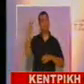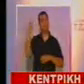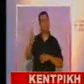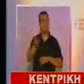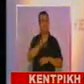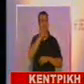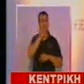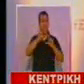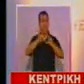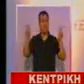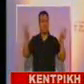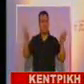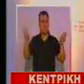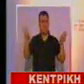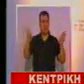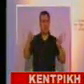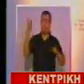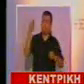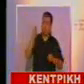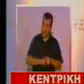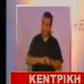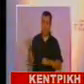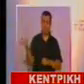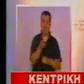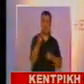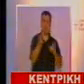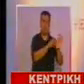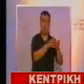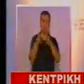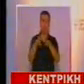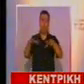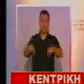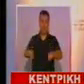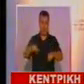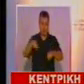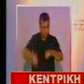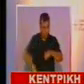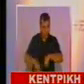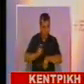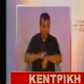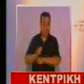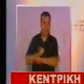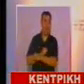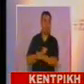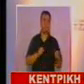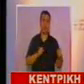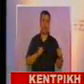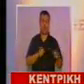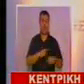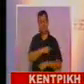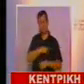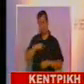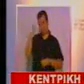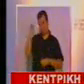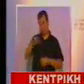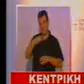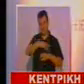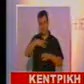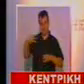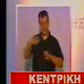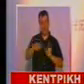σύνθημα «Πέθανε ο δικοματισμός, ήρθε η ώρα της αριστεράς». Η ηγεσία του ΣΥΡΙΖΑ εμφανίζει